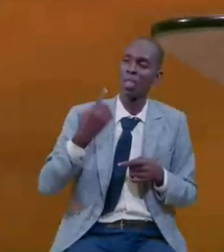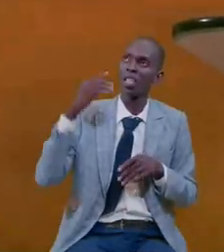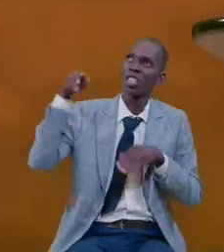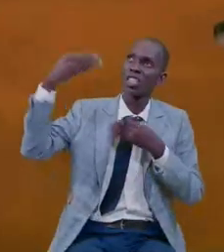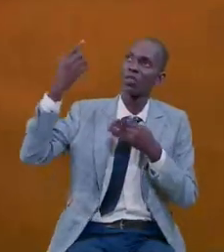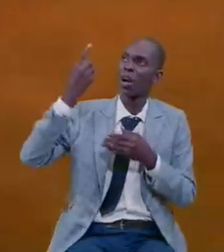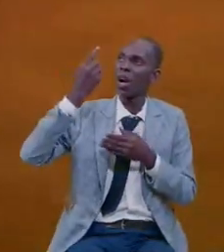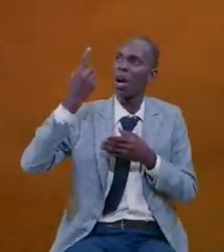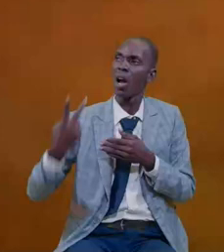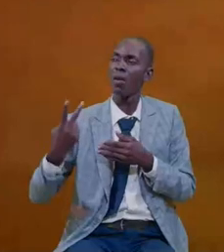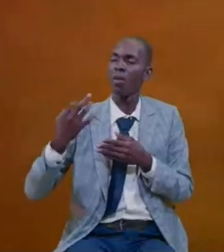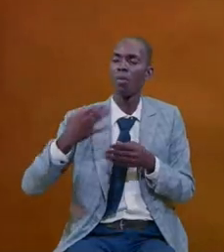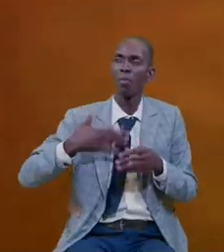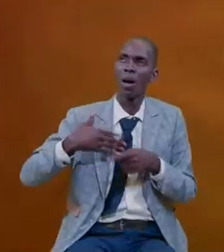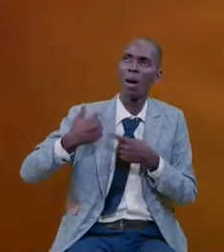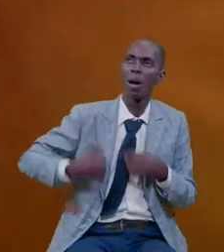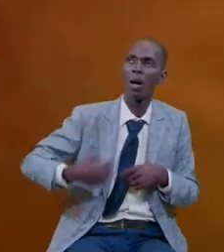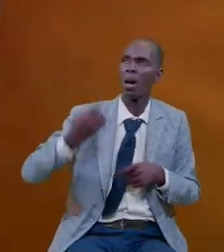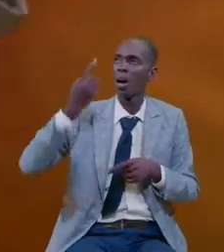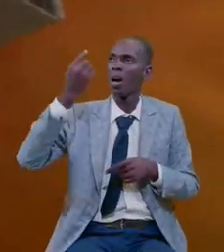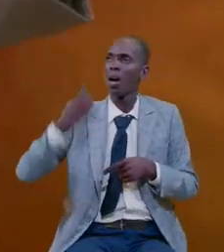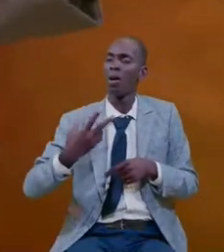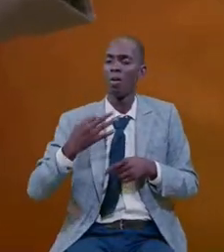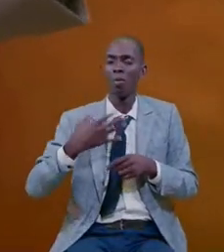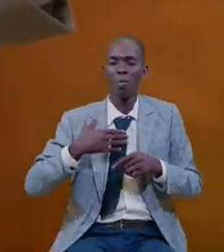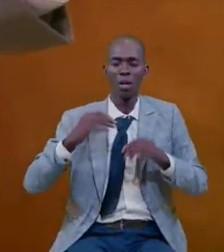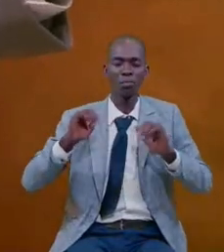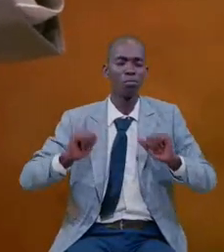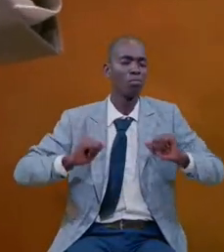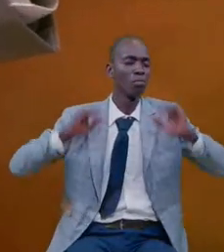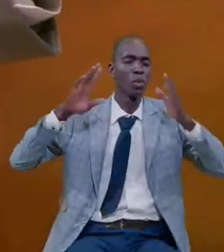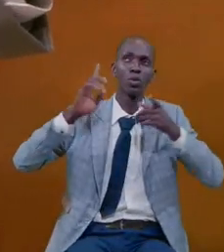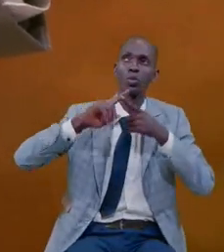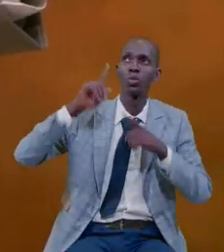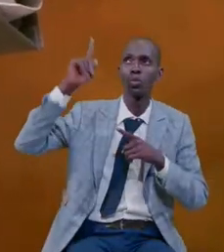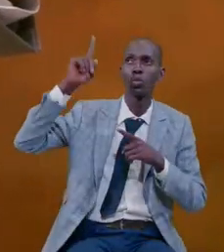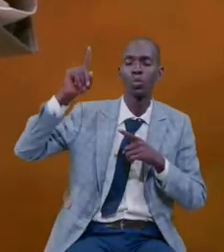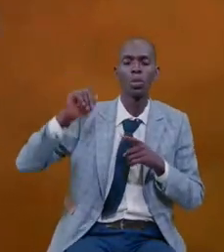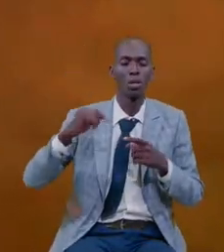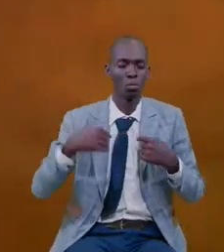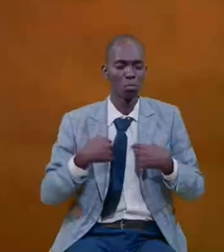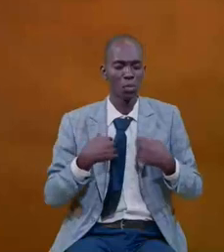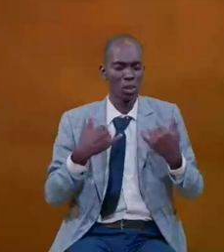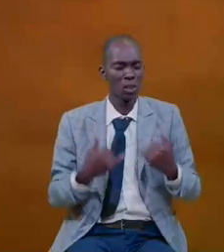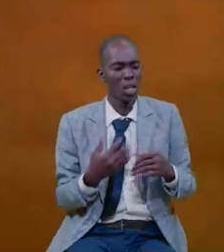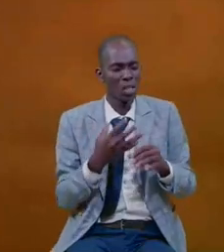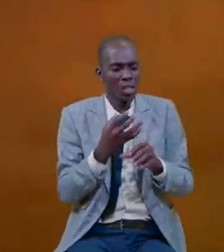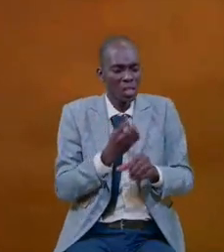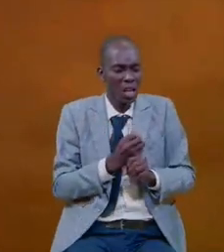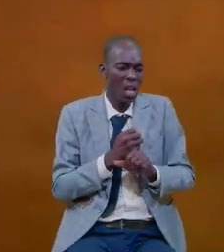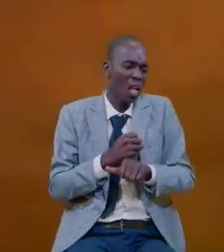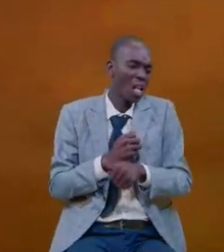négociez avec Dieu, Seigneur, je vais te donner une partie de ma dévotion. J'ai aussi une autre entité, une